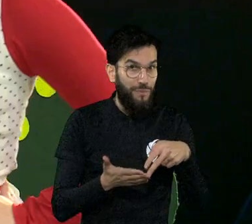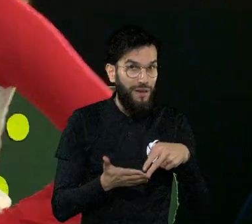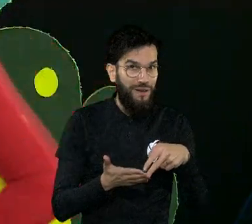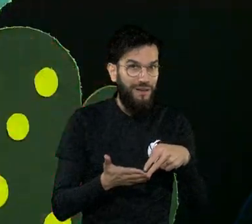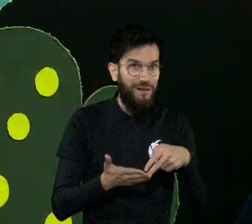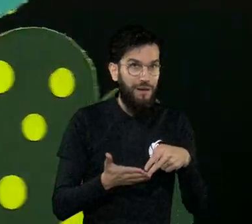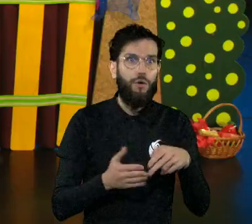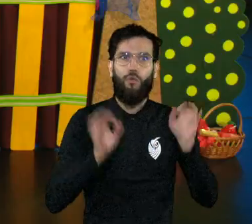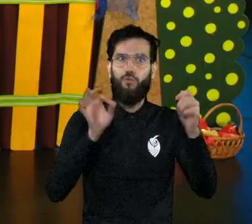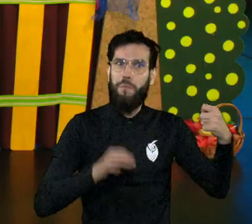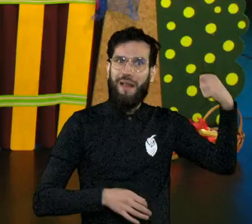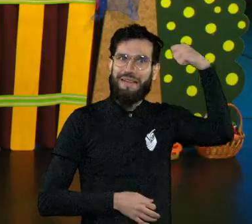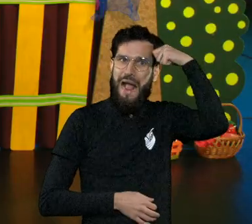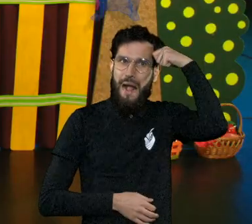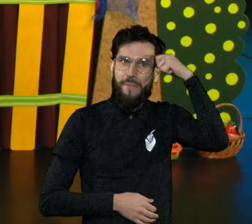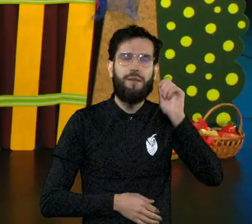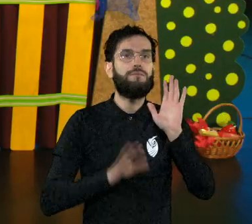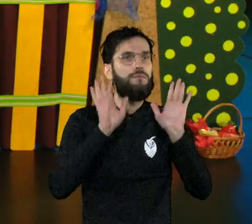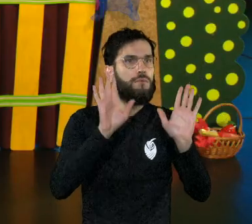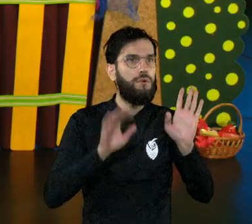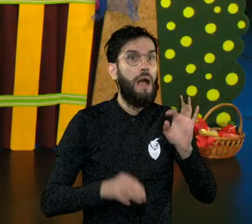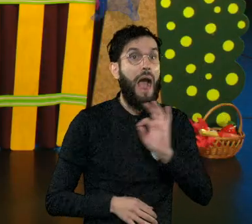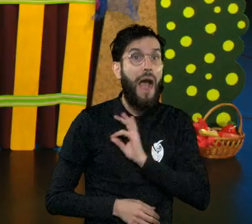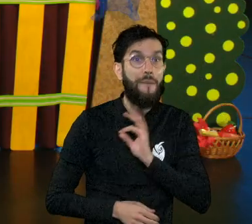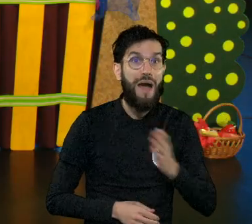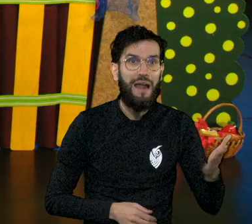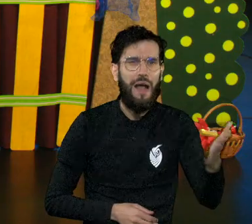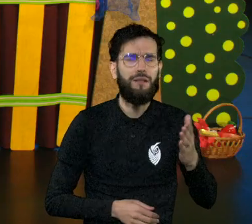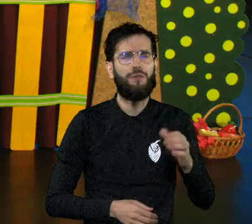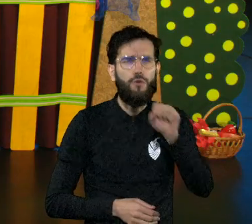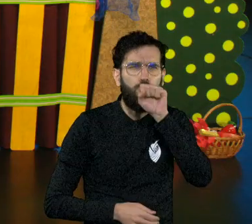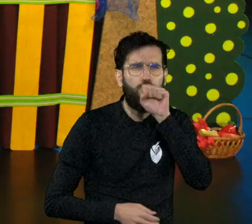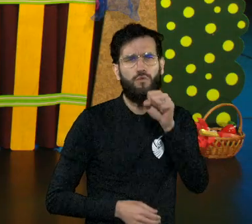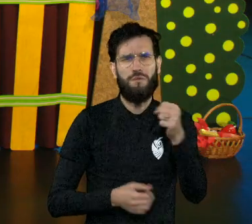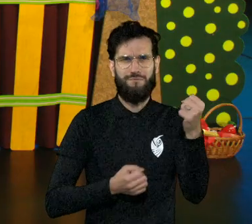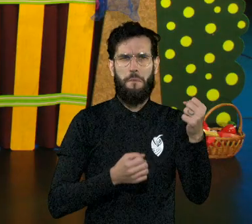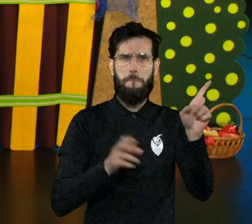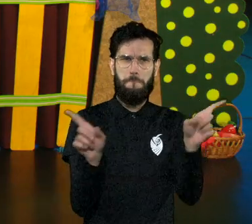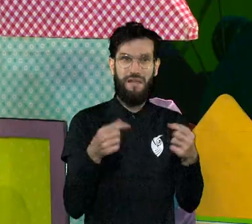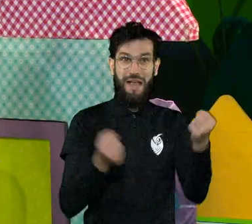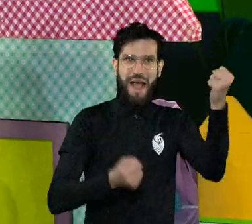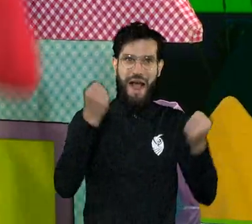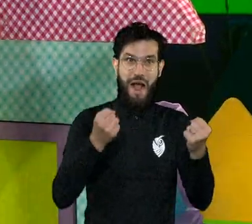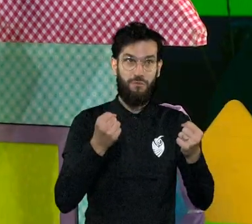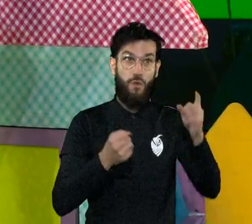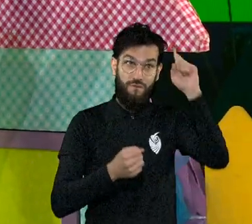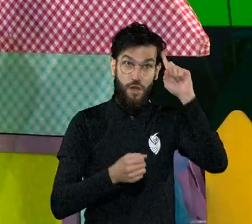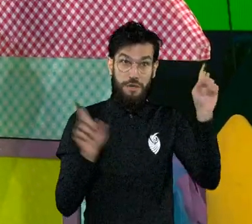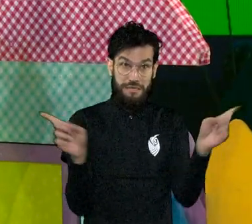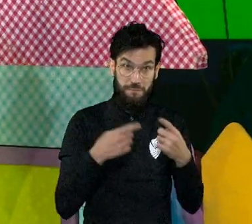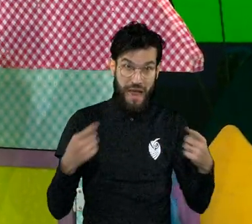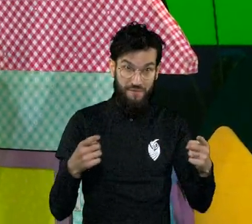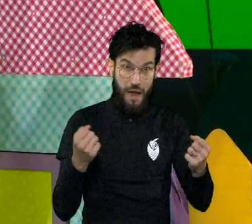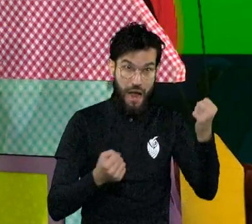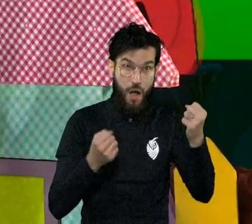super nápad. Tak, kamoši, toto je naša obľúbená pesnička o autách. Keď sa bude spievať ruky hore, idú